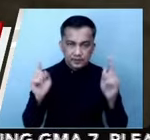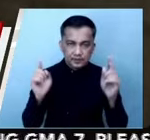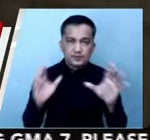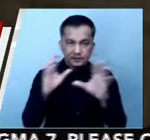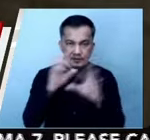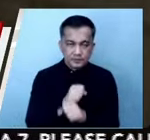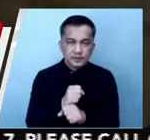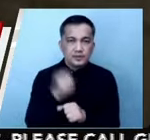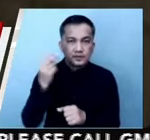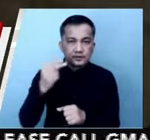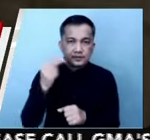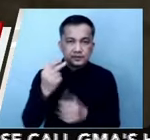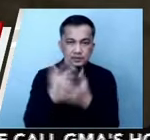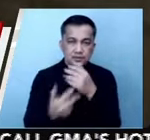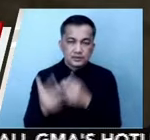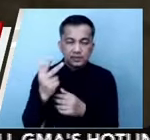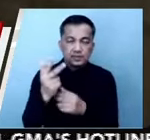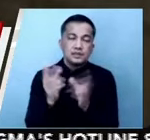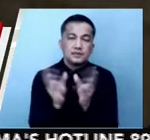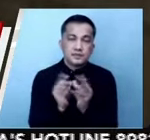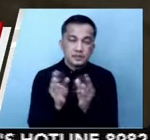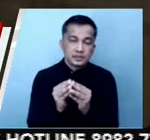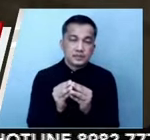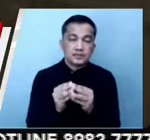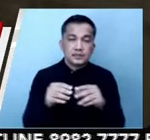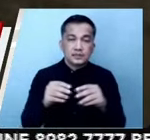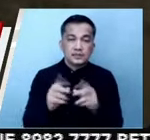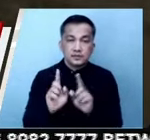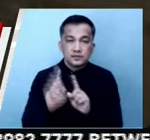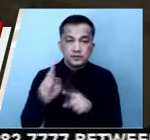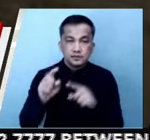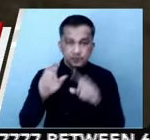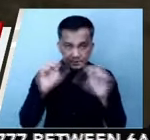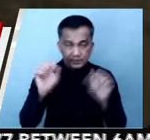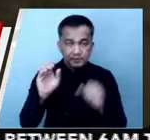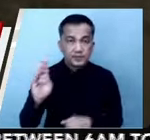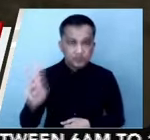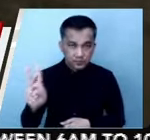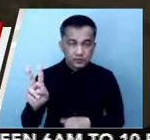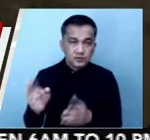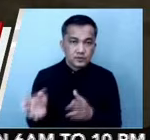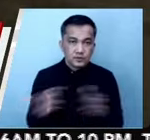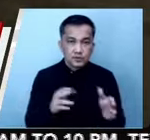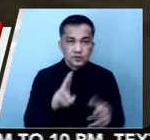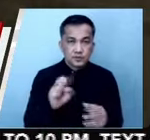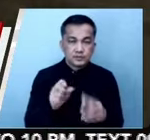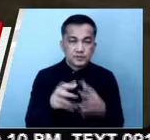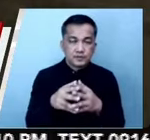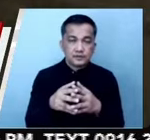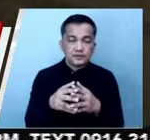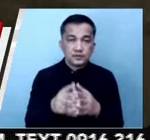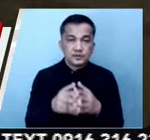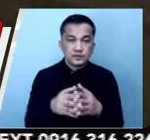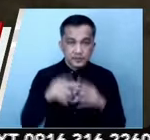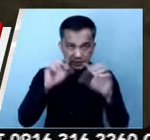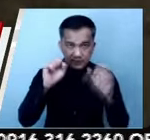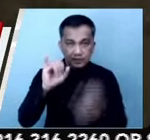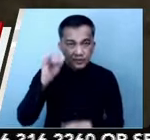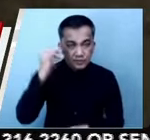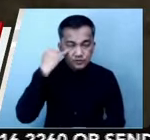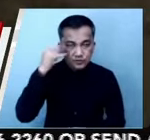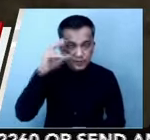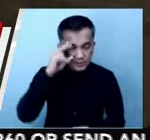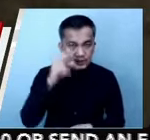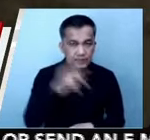makasaysayang Trilateral Leaders Summit na dinaluhan ni na Pangulong Bongbong Marcos, US President Joe Biden at Japanese Prime Minister Kishida